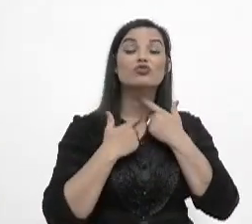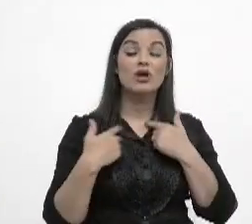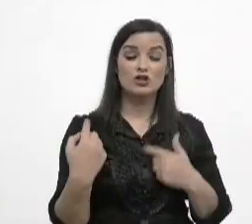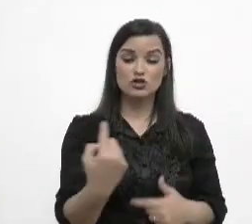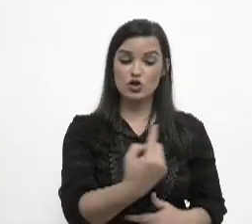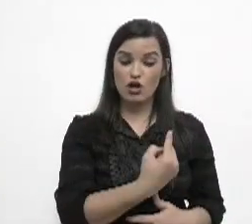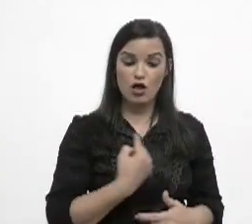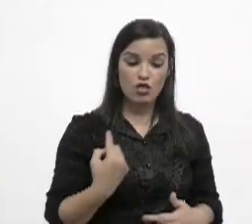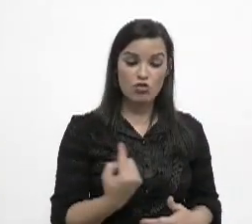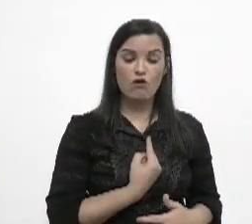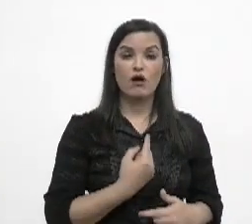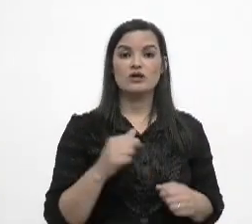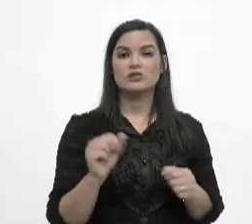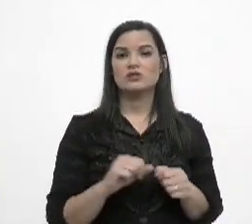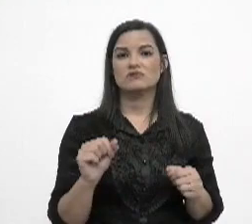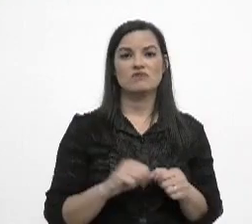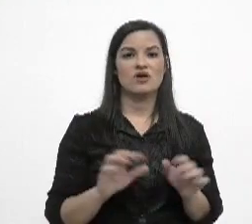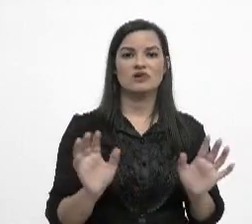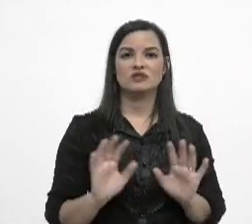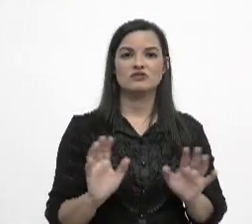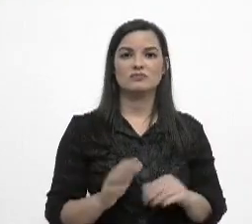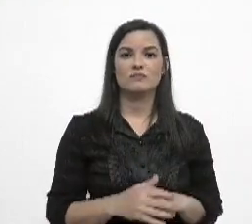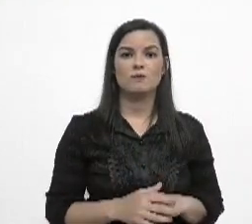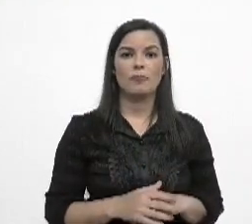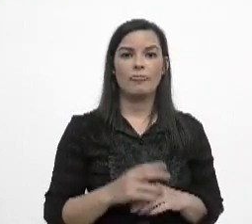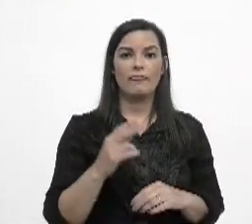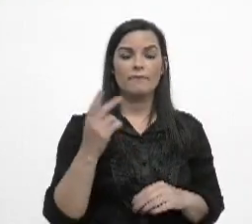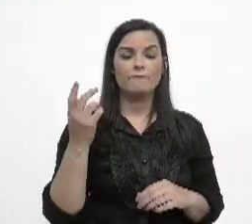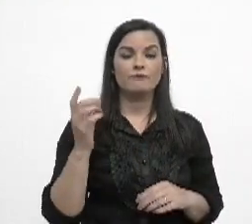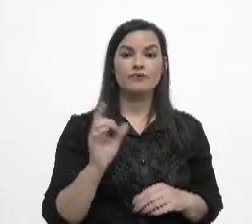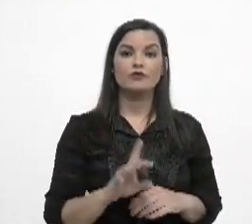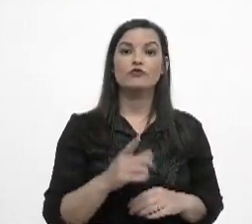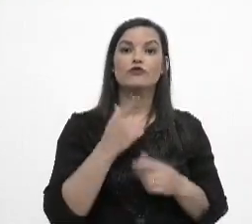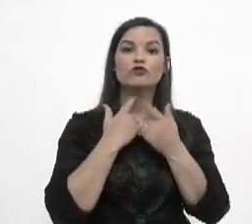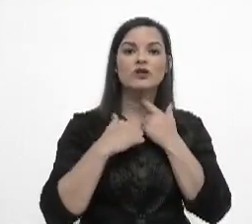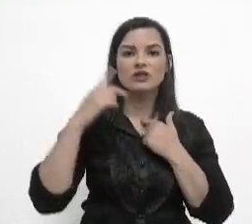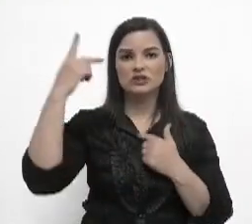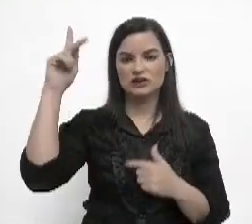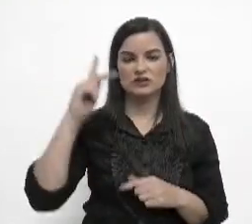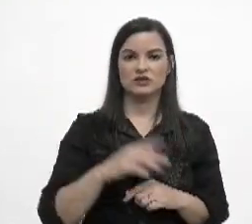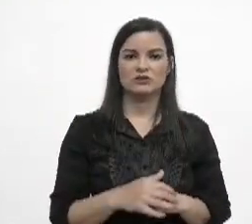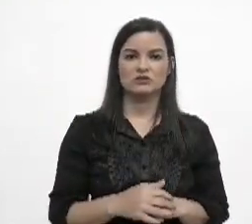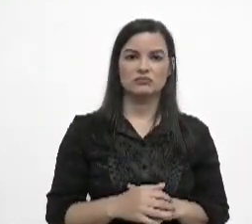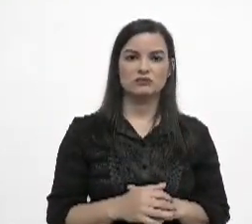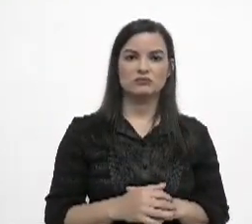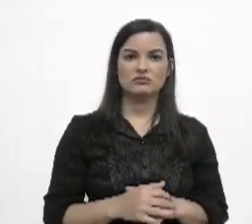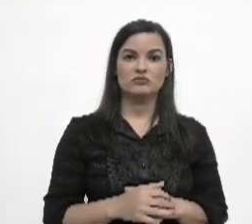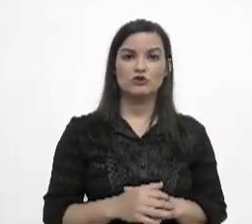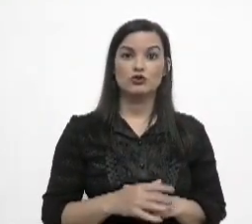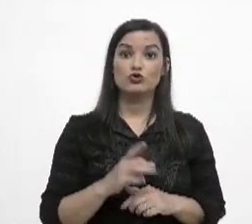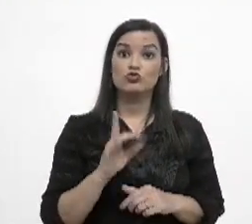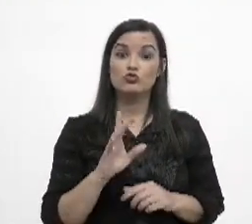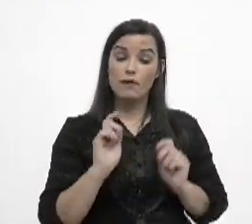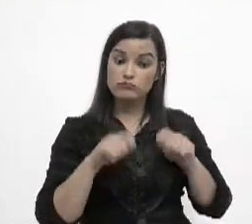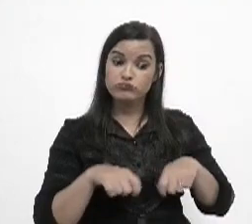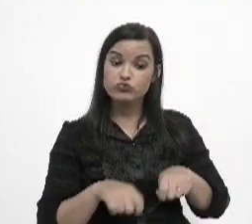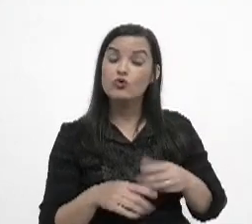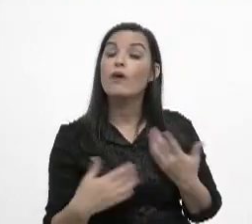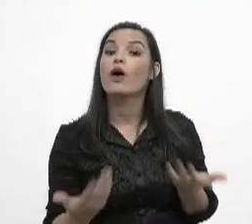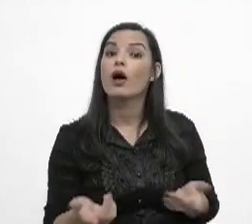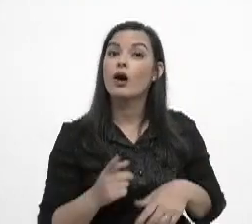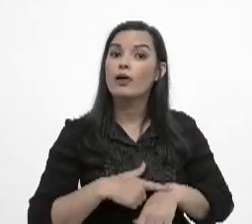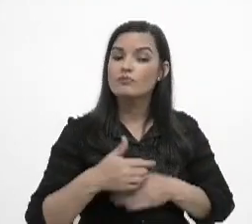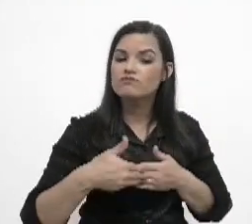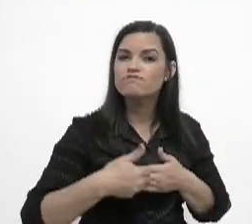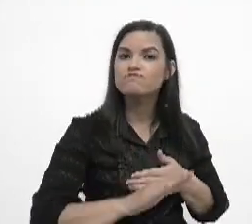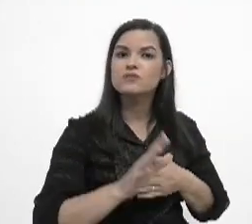nós poderemos assim enxergar as coisas do reino. 성령이 우리 각자를 안수할 때 이 일은 가능합니다. Isso é possível a partir do momento que nós recebemos